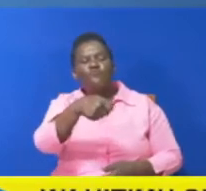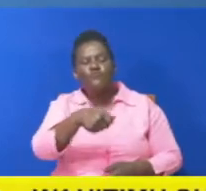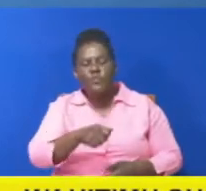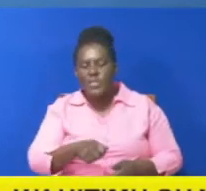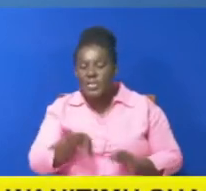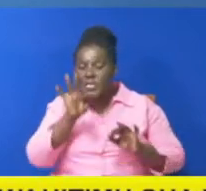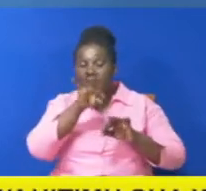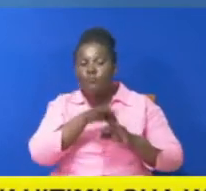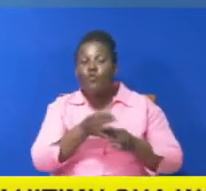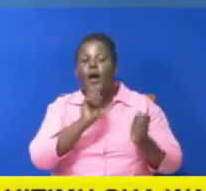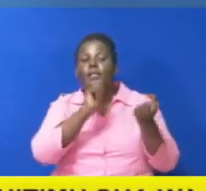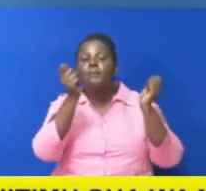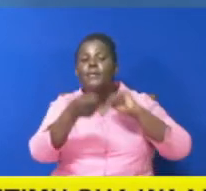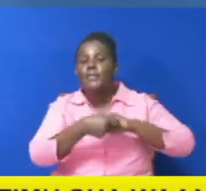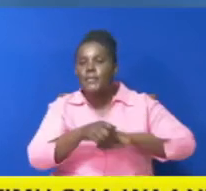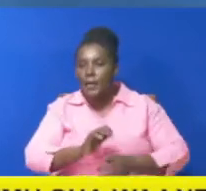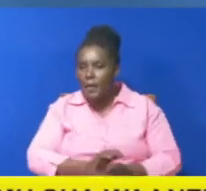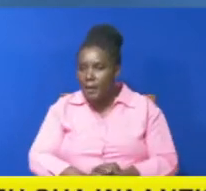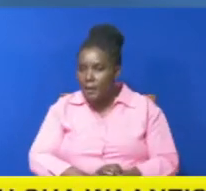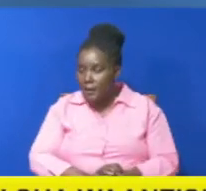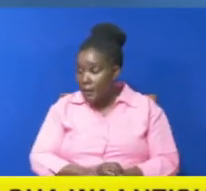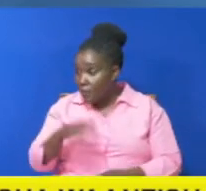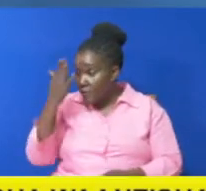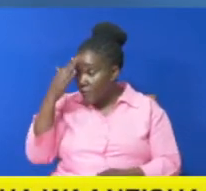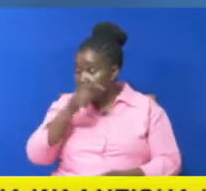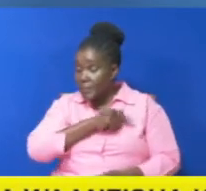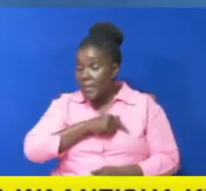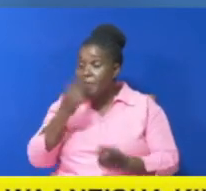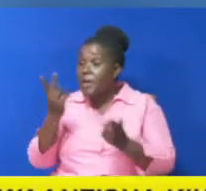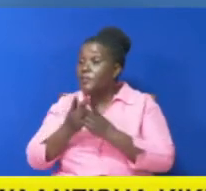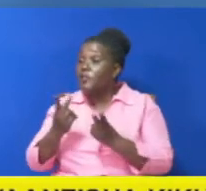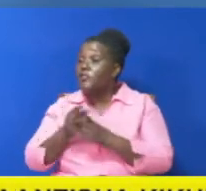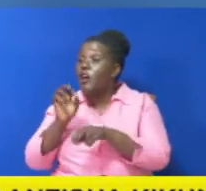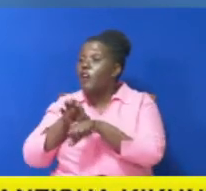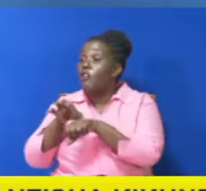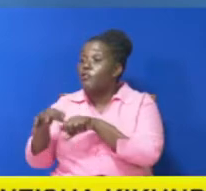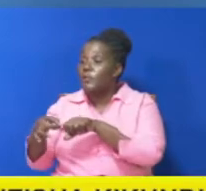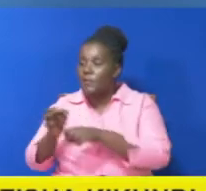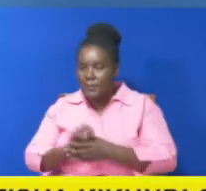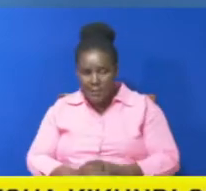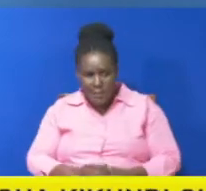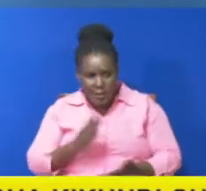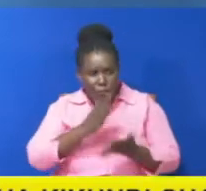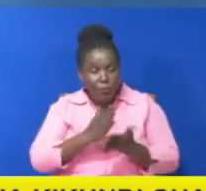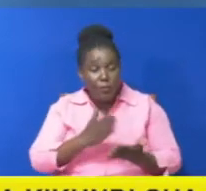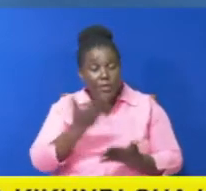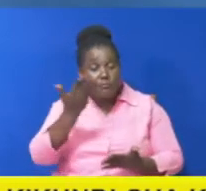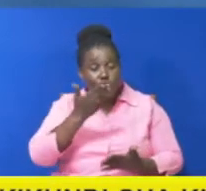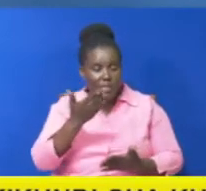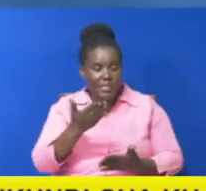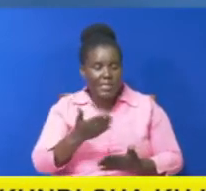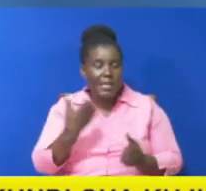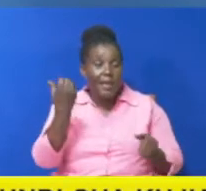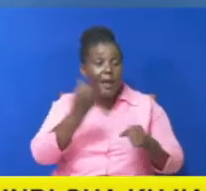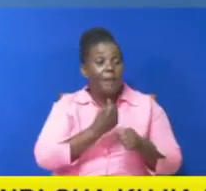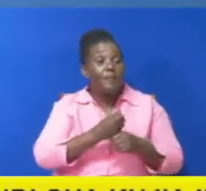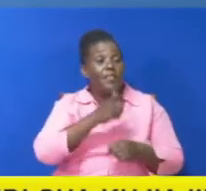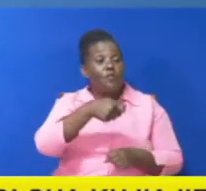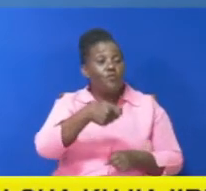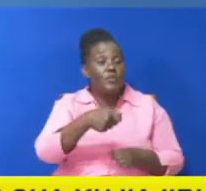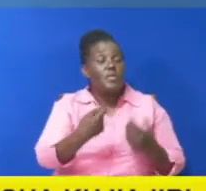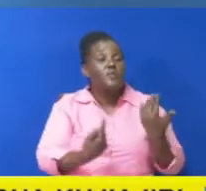ndani atabadilika. Kumbe anasema tabia ni kama ngozi. Kwamba kuna mwingine kweli anafanya uuni kwa sababu ya shida,